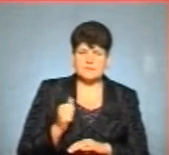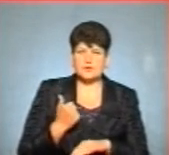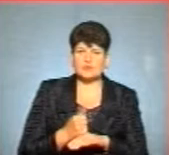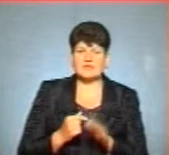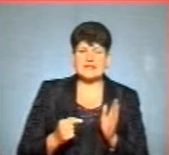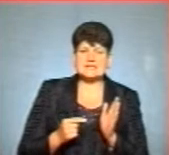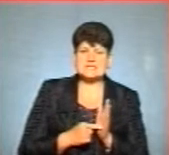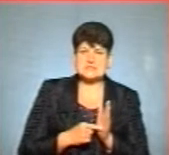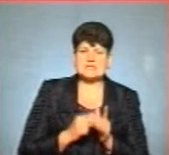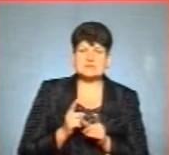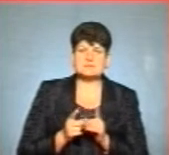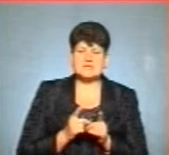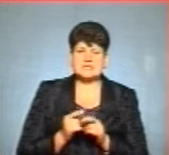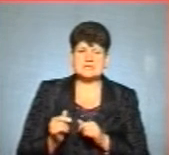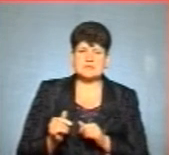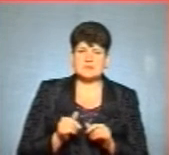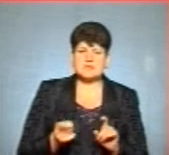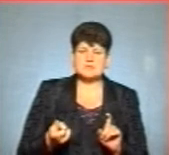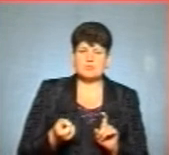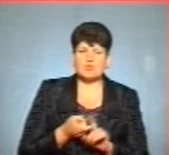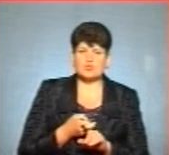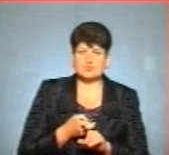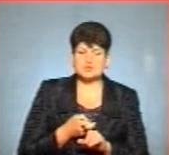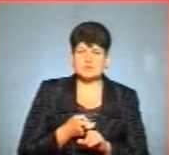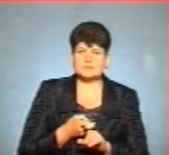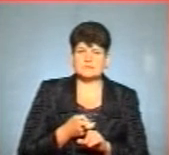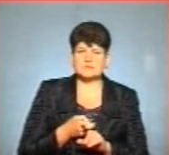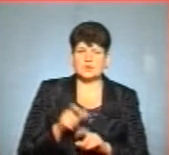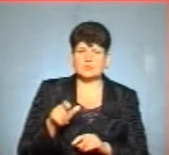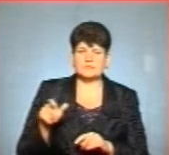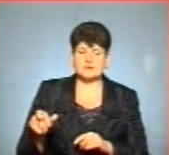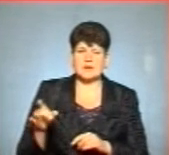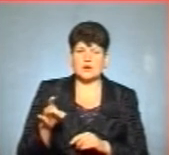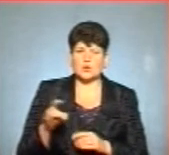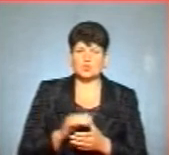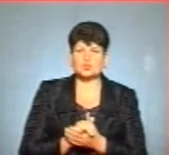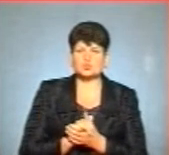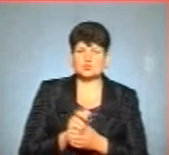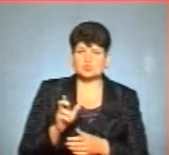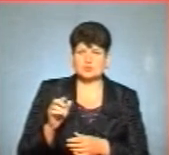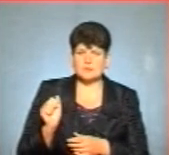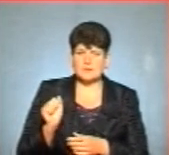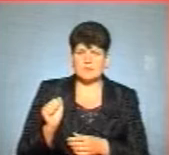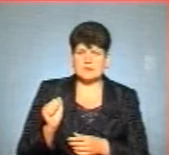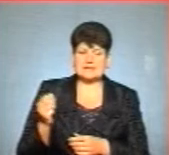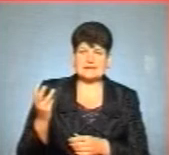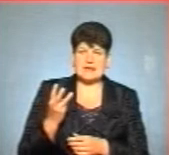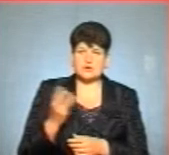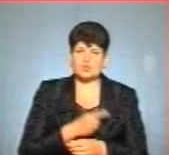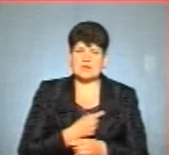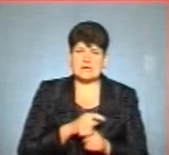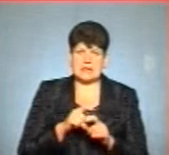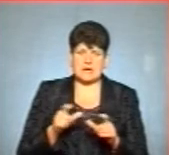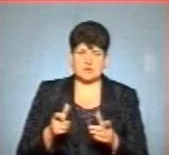цієї зміни – забезпечення сполученням мешканців району Дружба Карпенка-Винниченка з третьою лікарнею, де